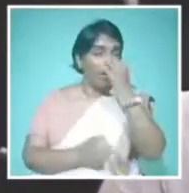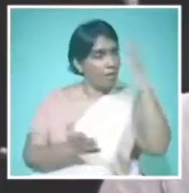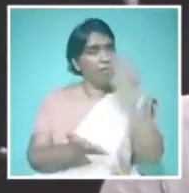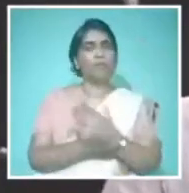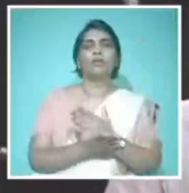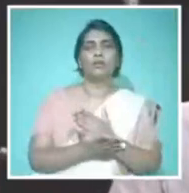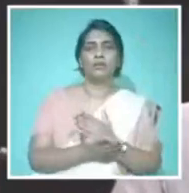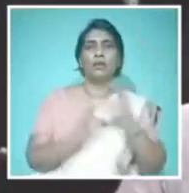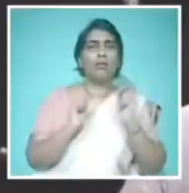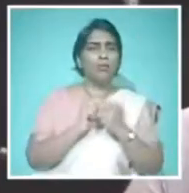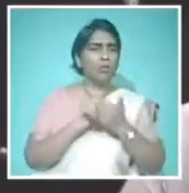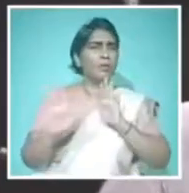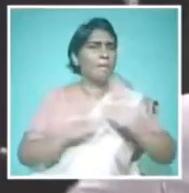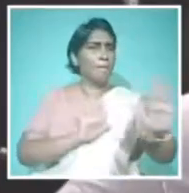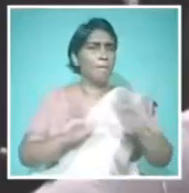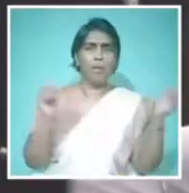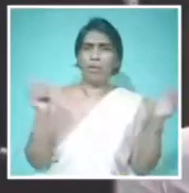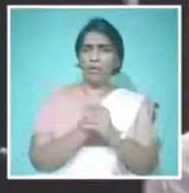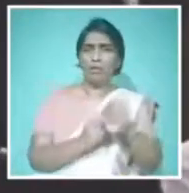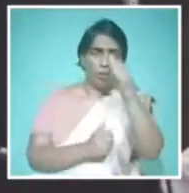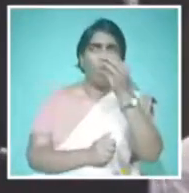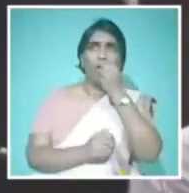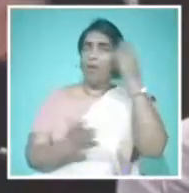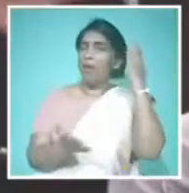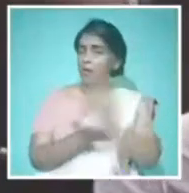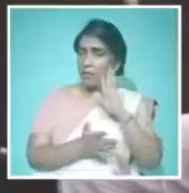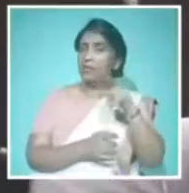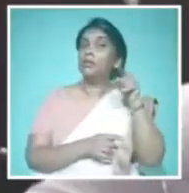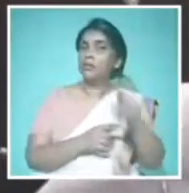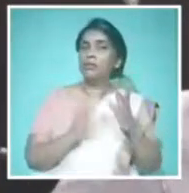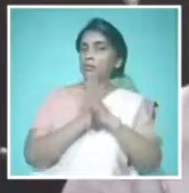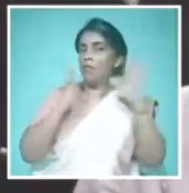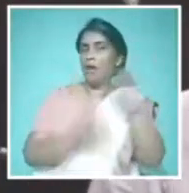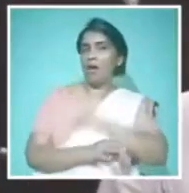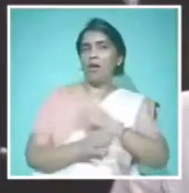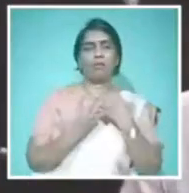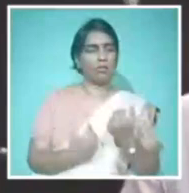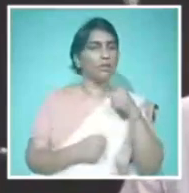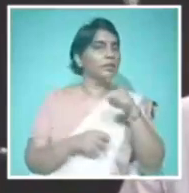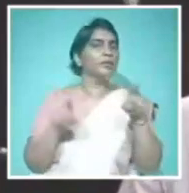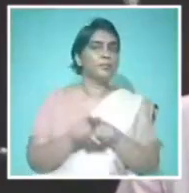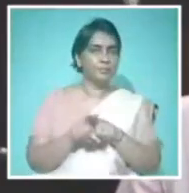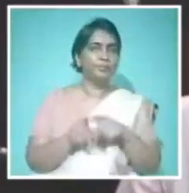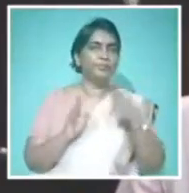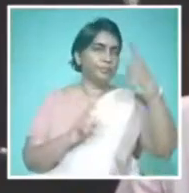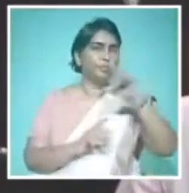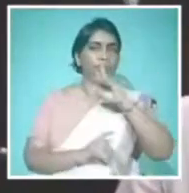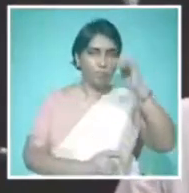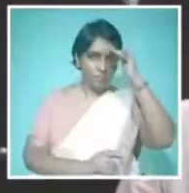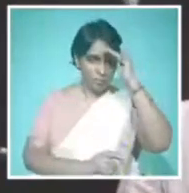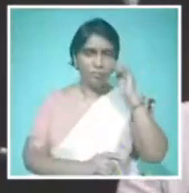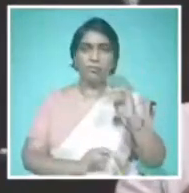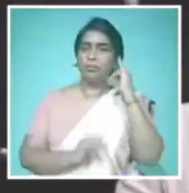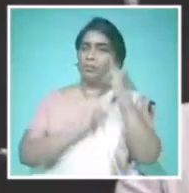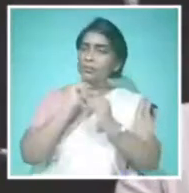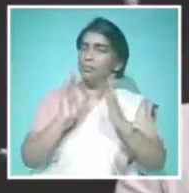nora. Arbu tu kalau mana kerana muawin, horakan ekna otta hamai, itu ni mewisal ada yang mati no. Insa ni ojek katakan aja tu moni,